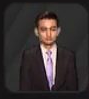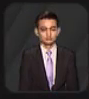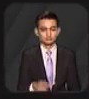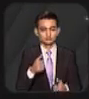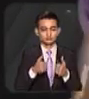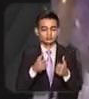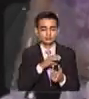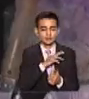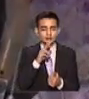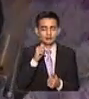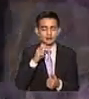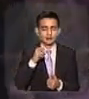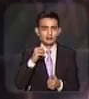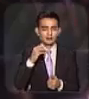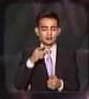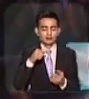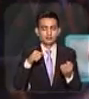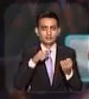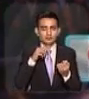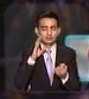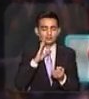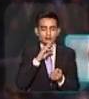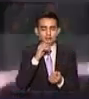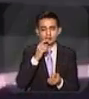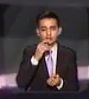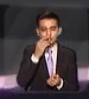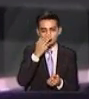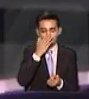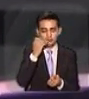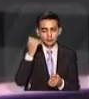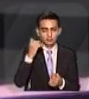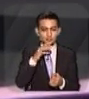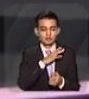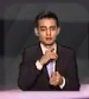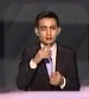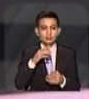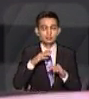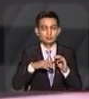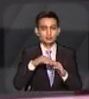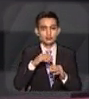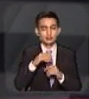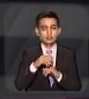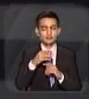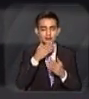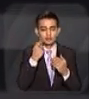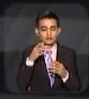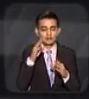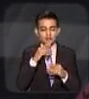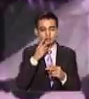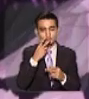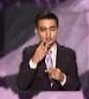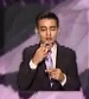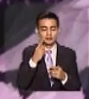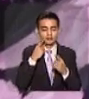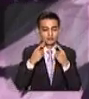Соперницей Данелии стала японская скрипачка Манами Ито. У девушки нет правой руки, и члены жюри рыдали во время ее